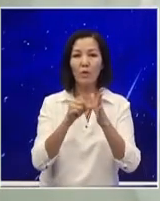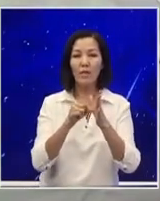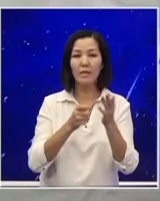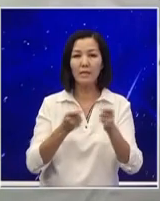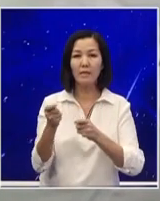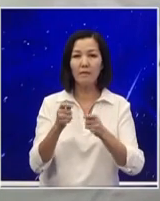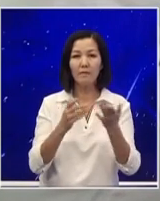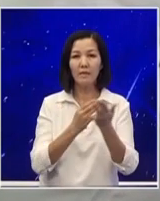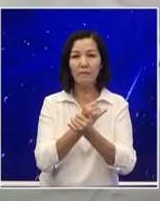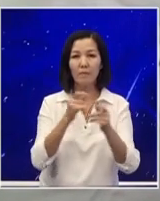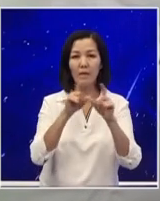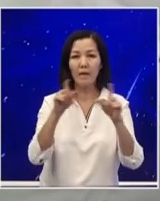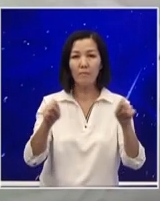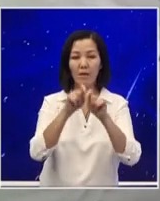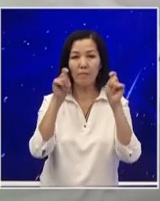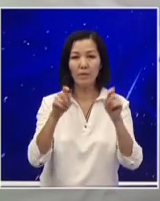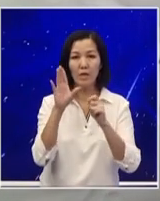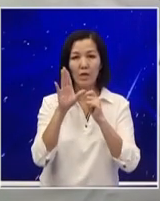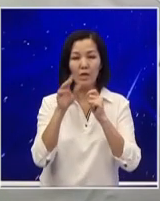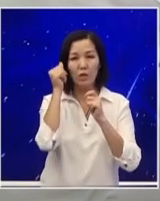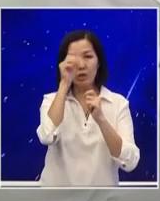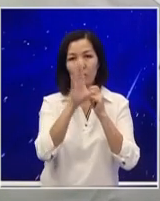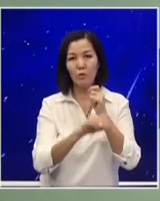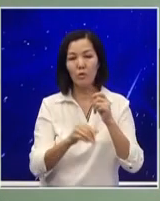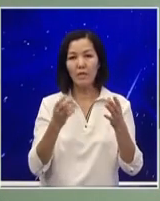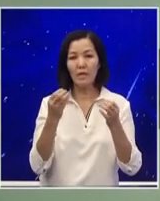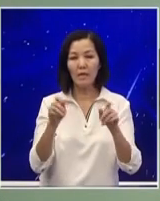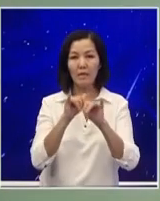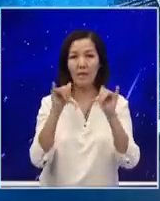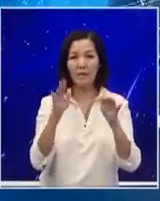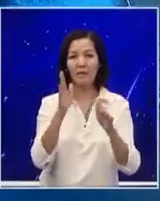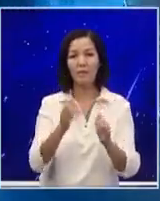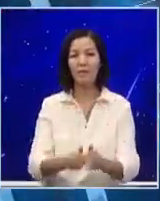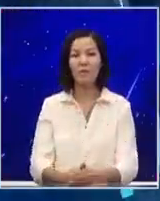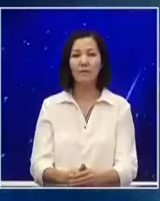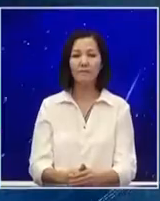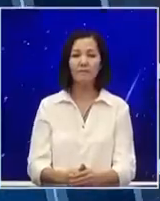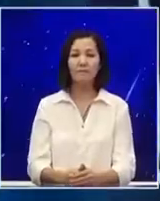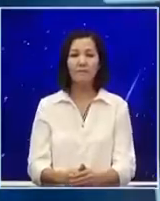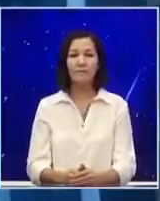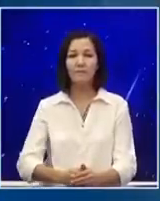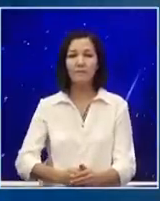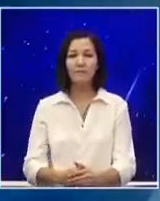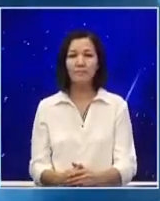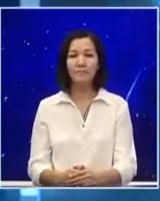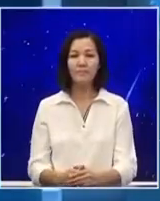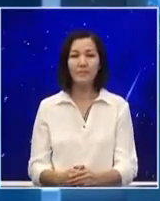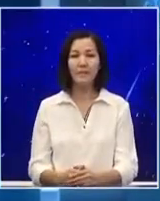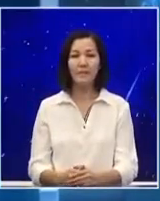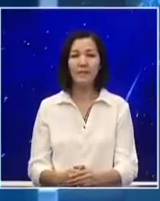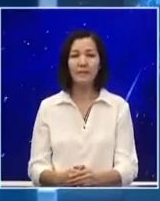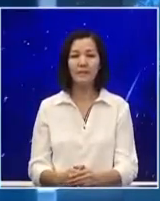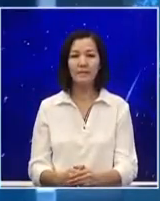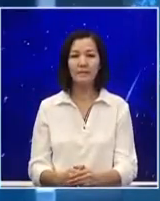әкімдік жұмысын бастапты. Енді жыл соңына дейін қатары тағы артпақ. Камшат Мұхамеджан, Аманжол Жөңкеш, Жетісу арнасы,